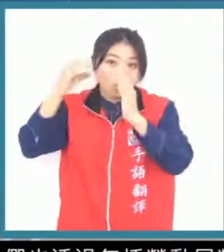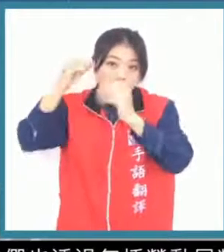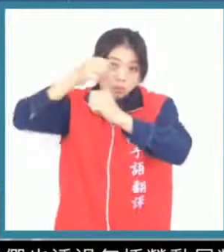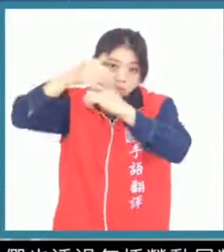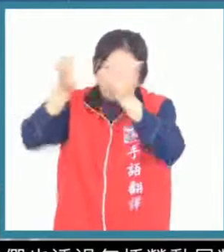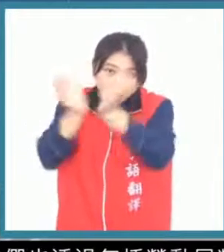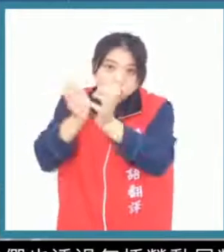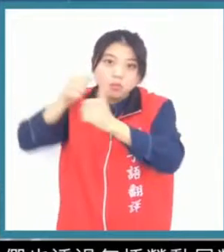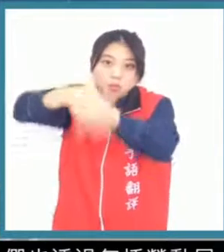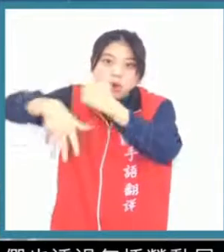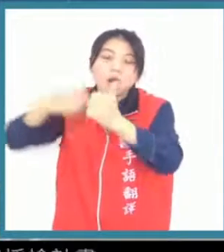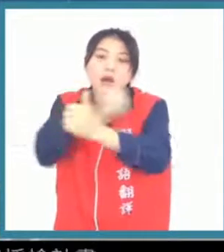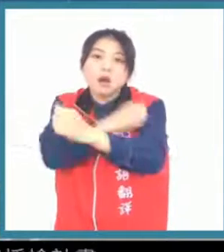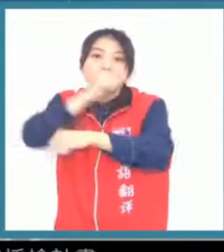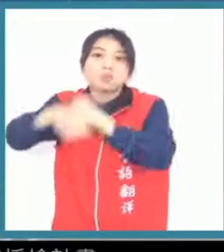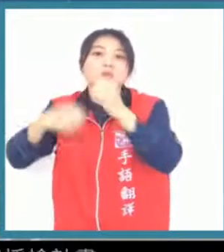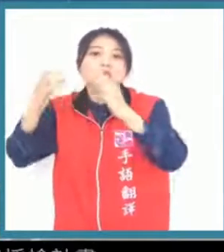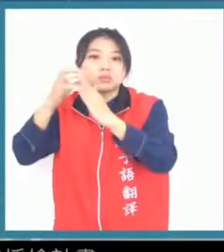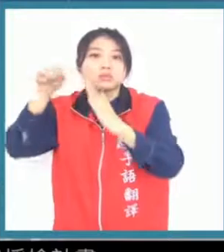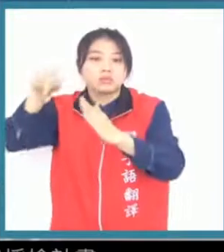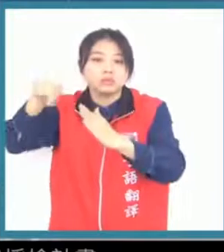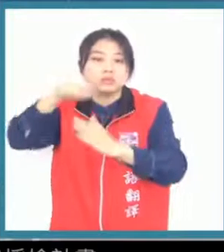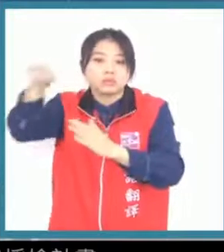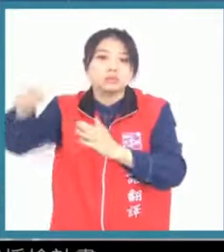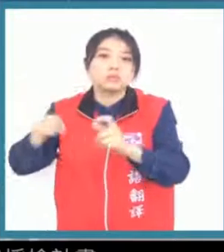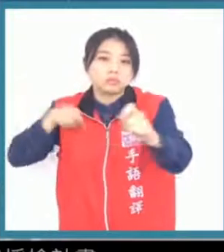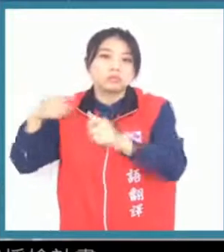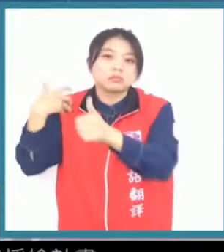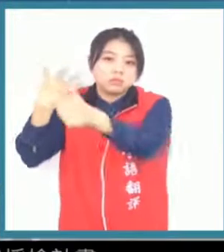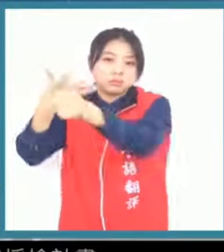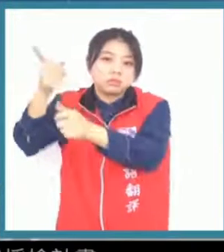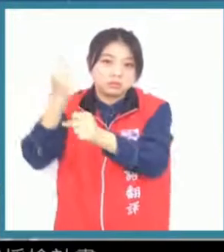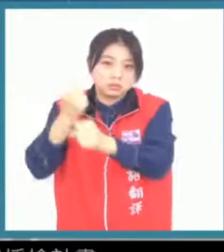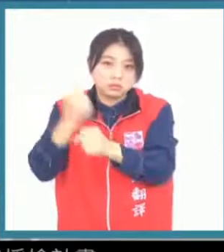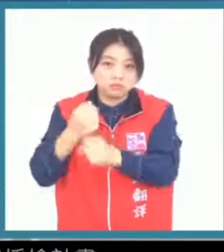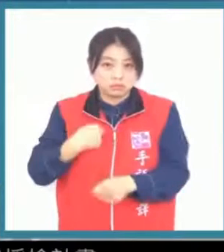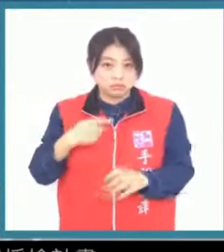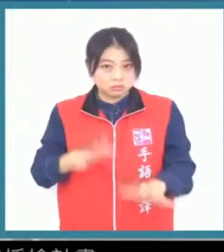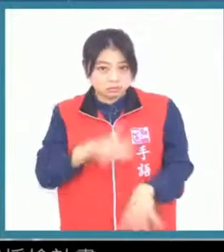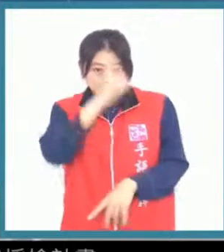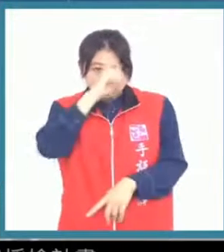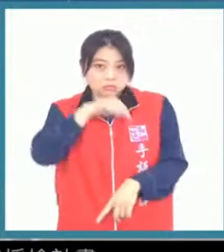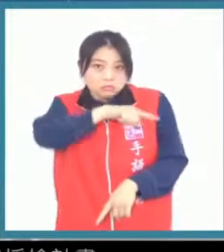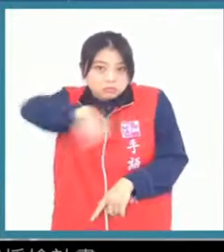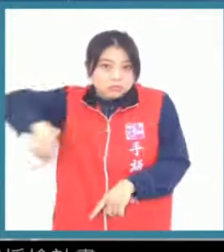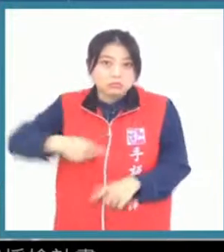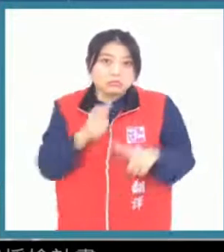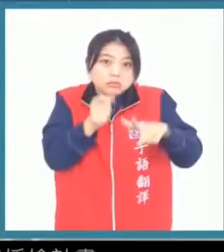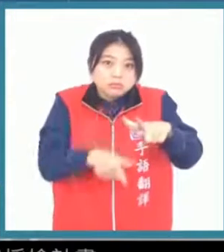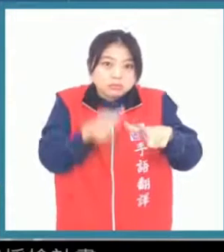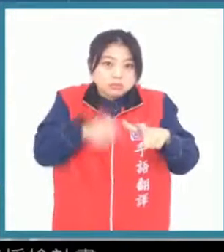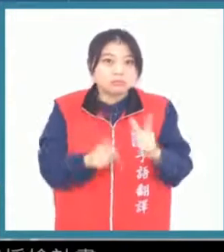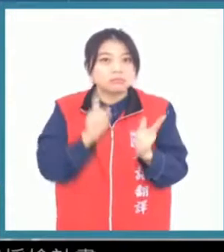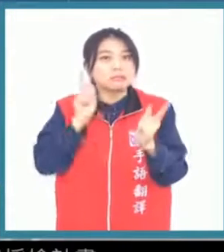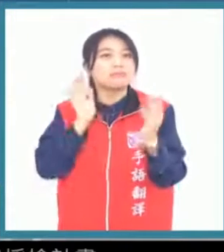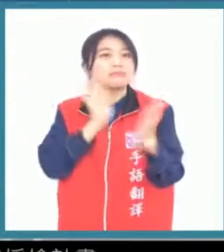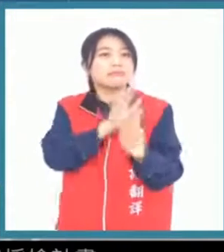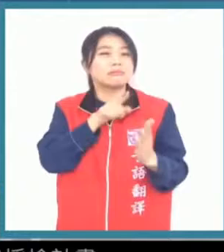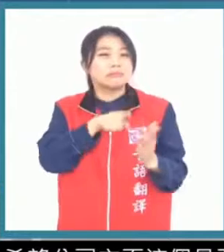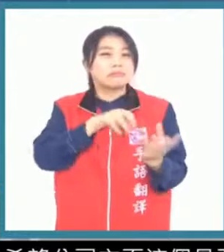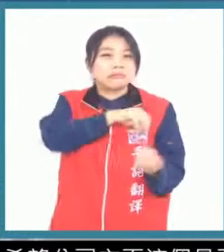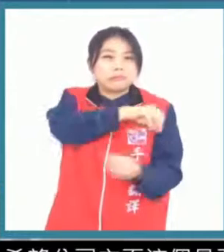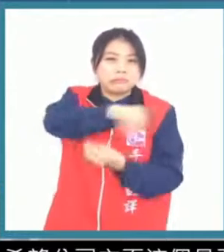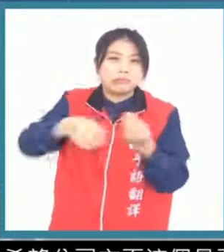划。那也希望公司方面，这个是要面对这个营运的防疫挑